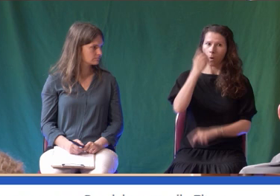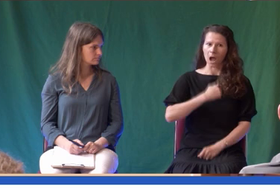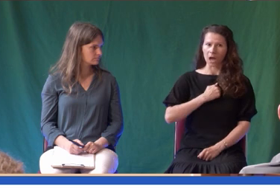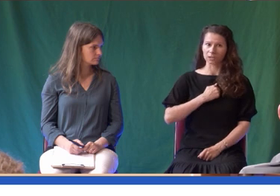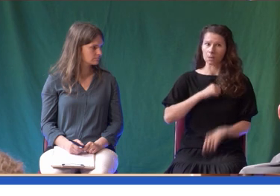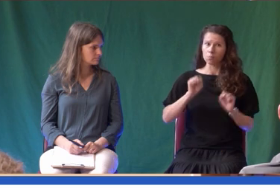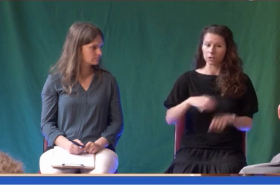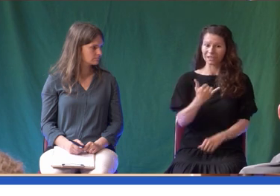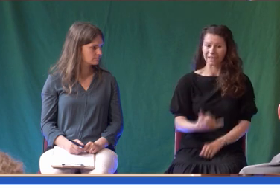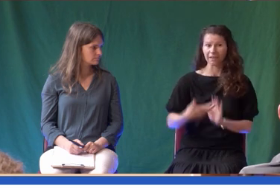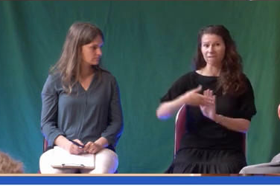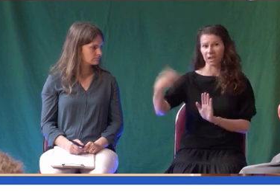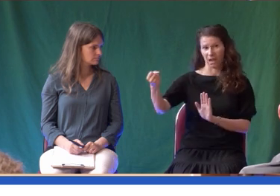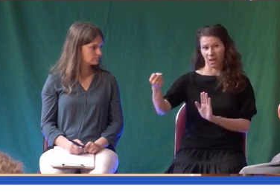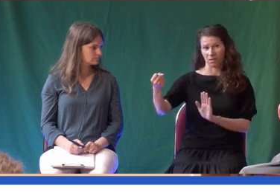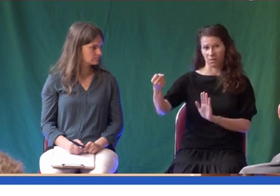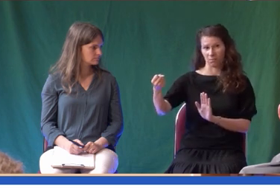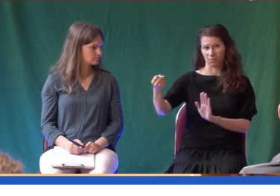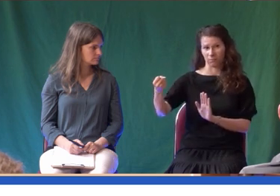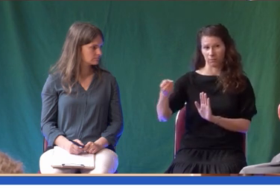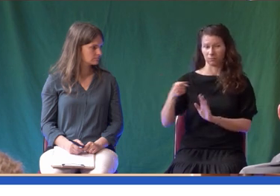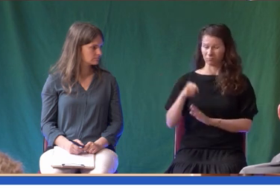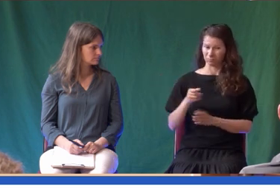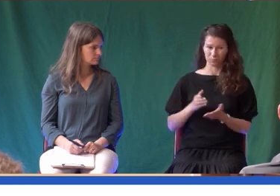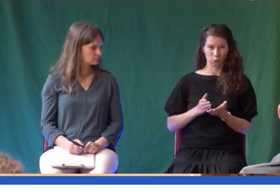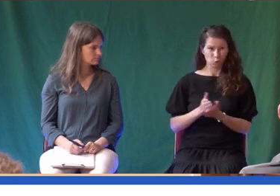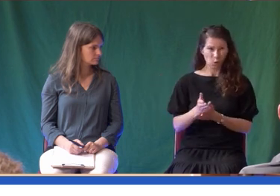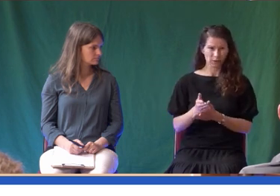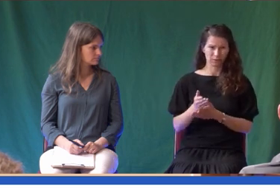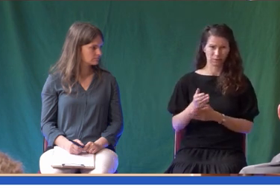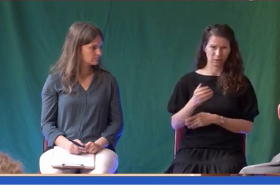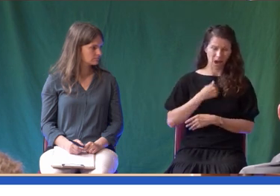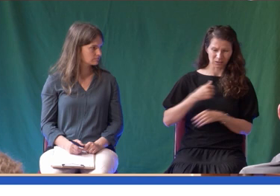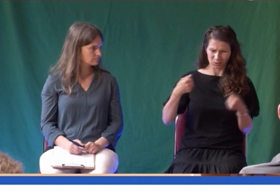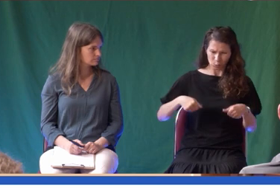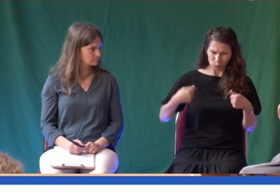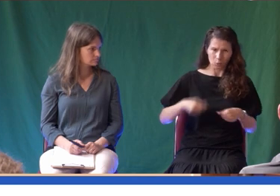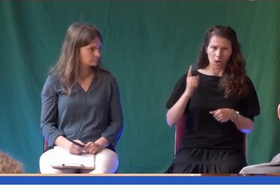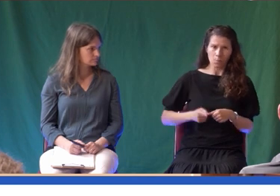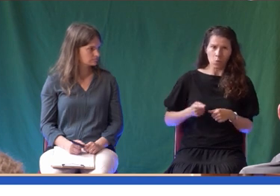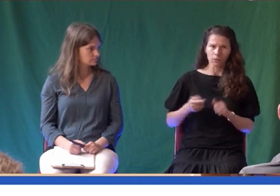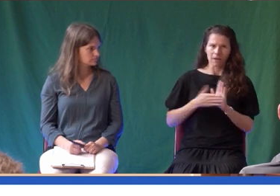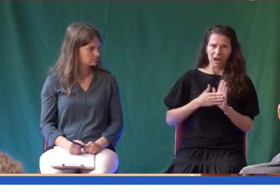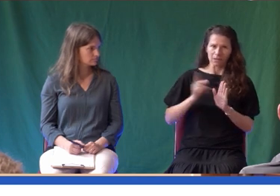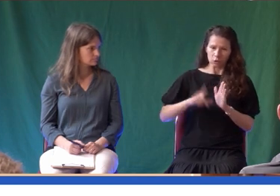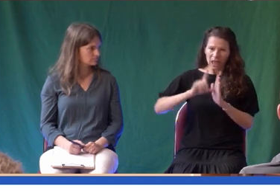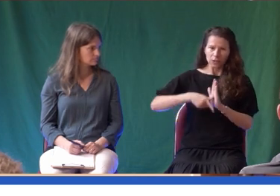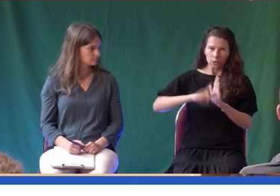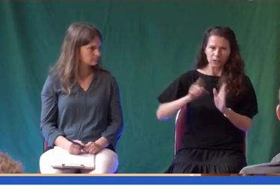könnte den permanenten und enormen Druck sich beweisen zu müssen eben als Eltern